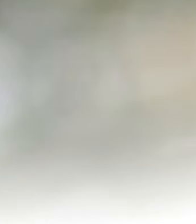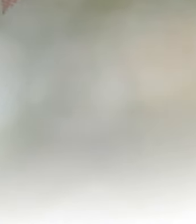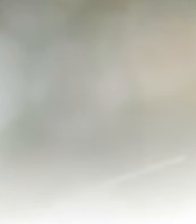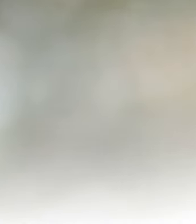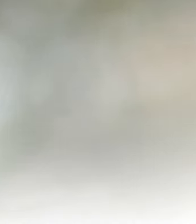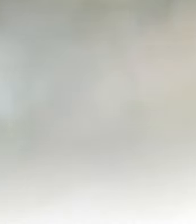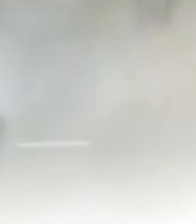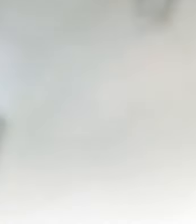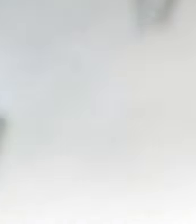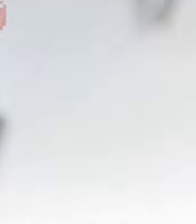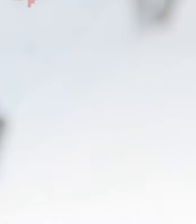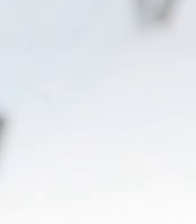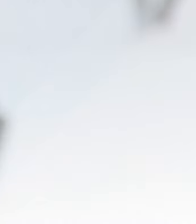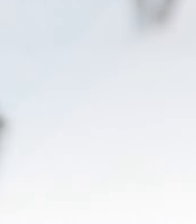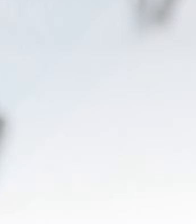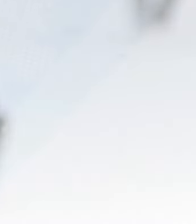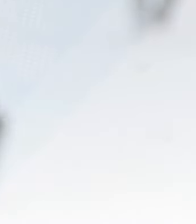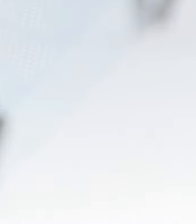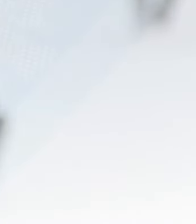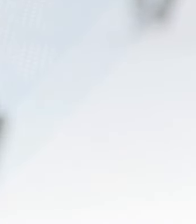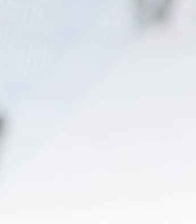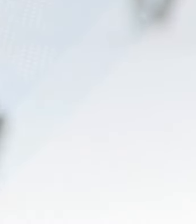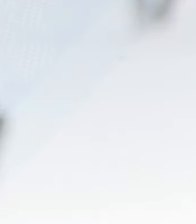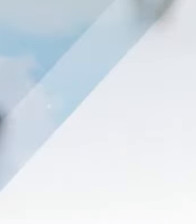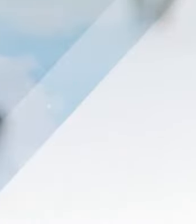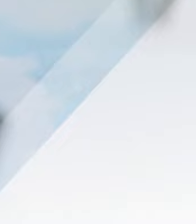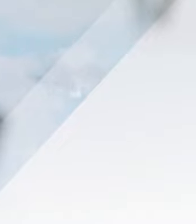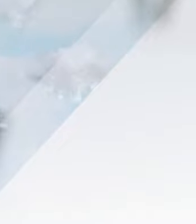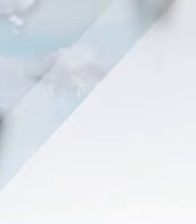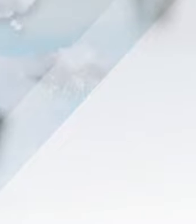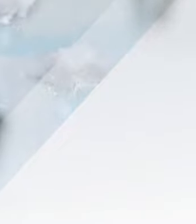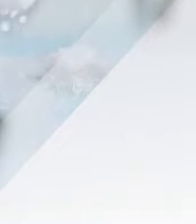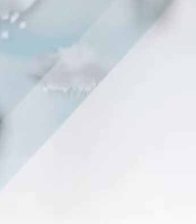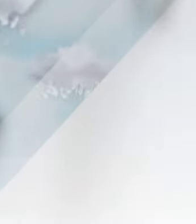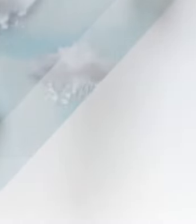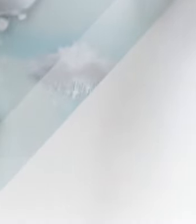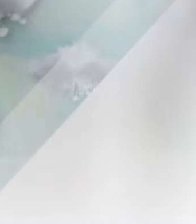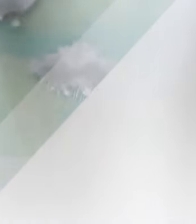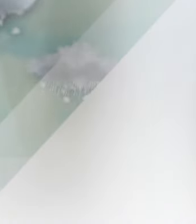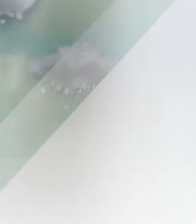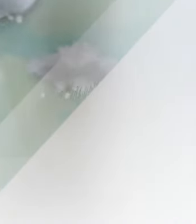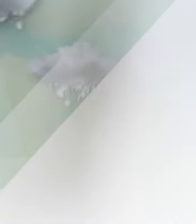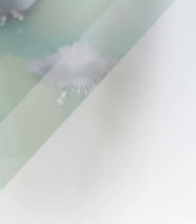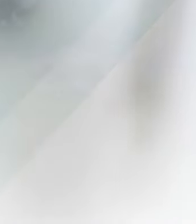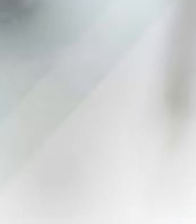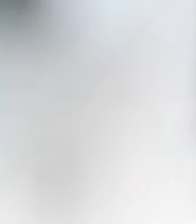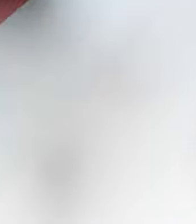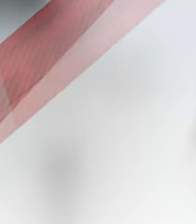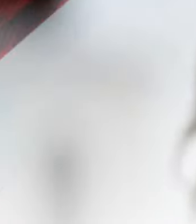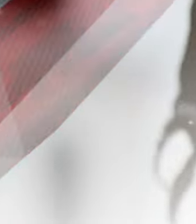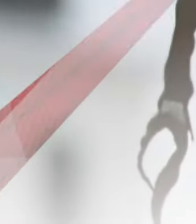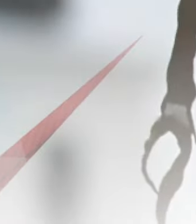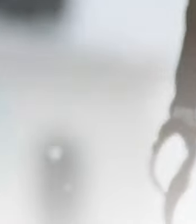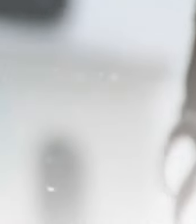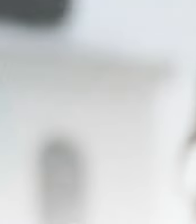дзейнасті, якая будзе вельмі паспяховай, калі даяе ўдацца далчыць калех і аднадумцаў. Ідеи і праекты знайдуць